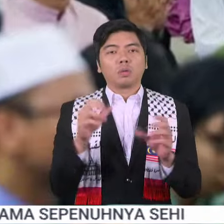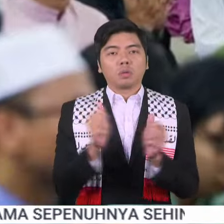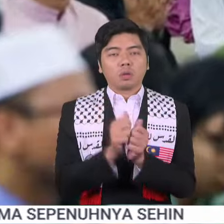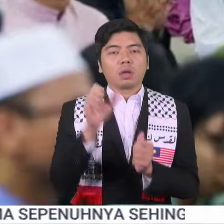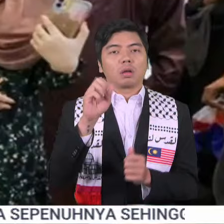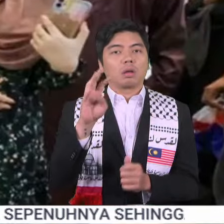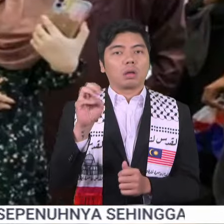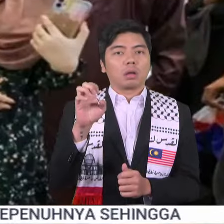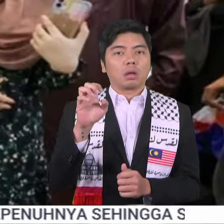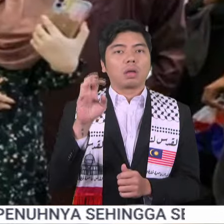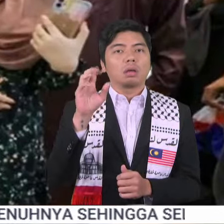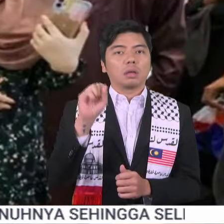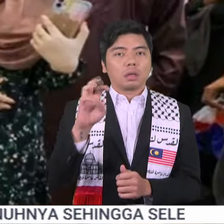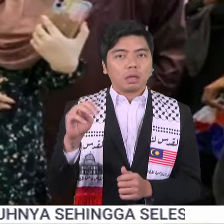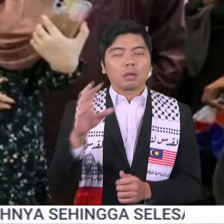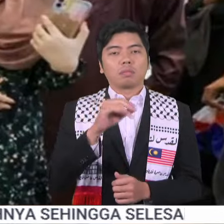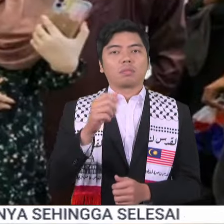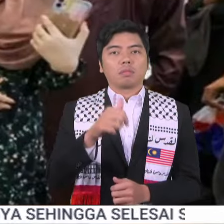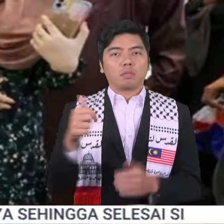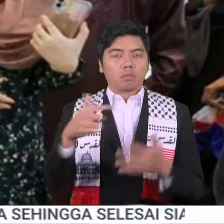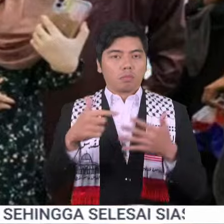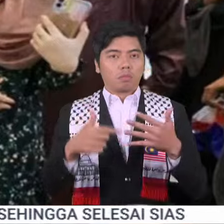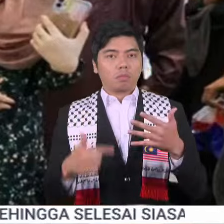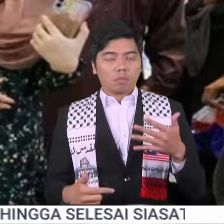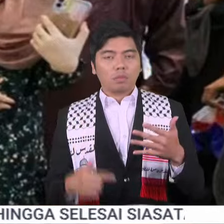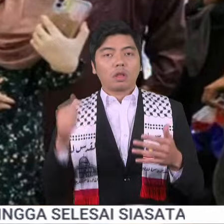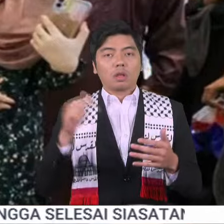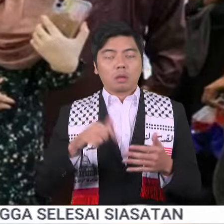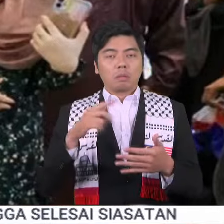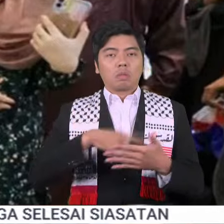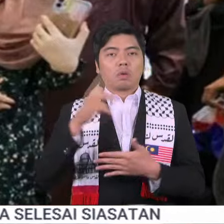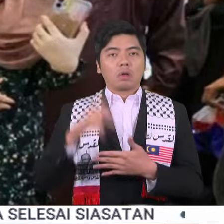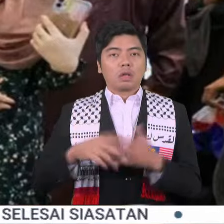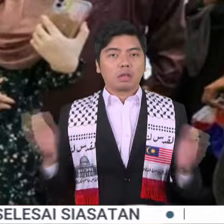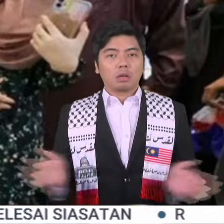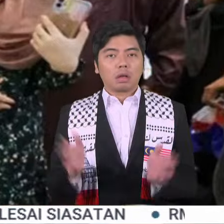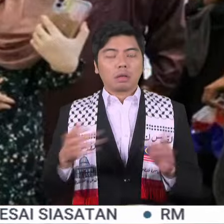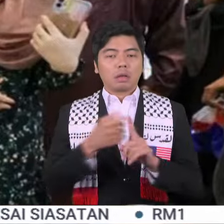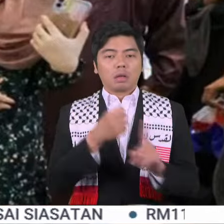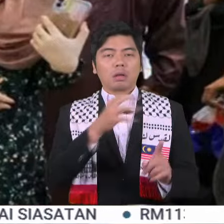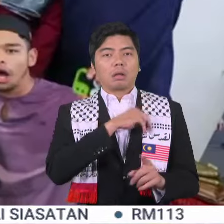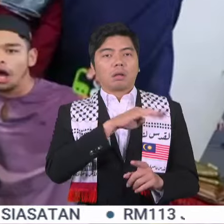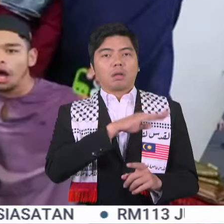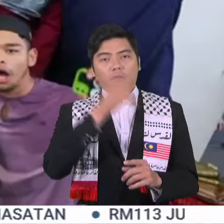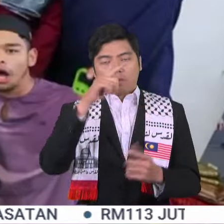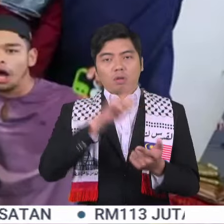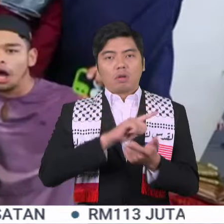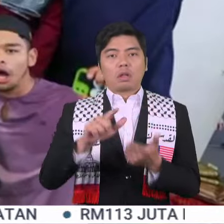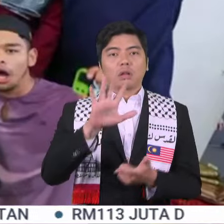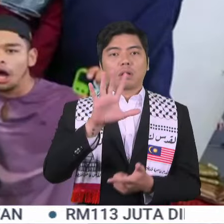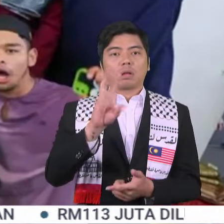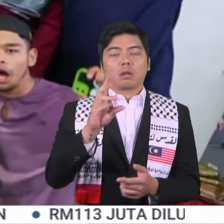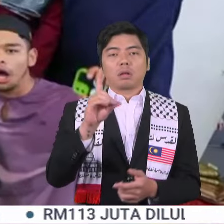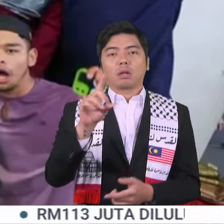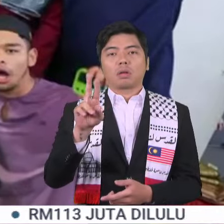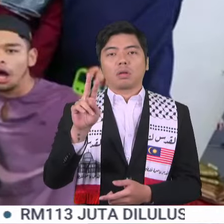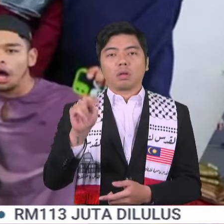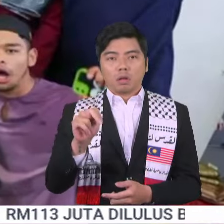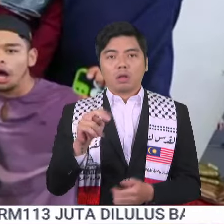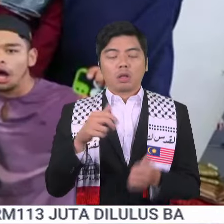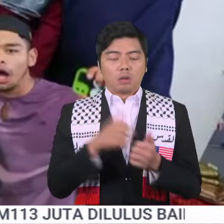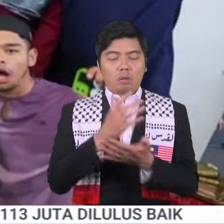Datuk Mohamad Nor Azam Osman program semarat subuh merupakan inisiatif menteri besar menyasarkan pelaksanaan di 56 kawasan donun